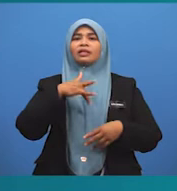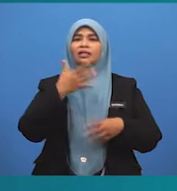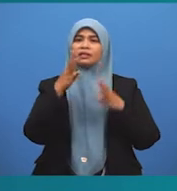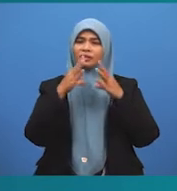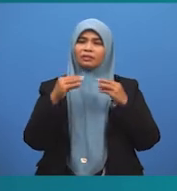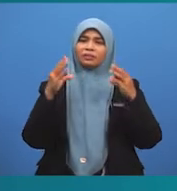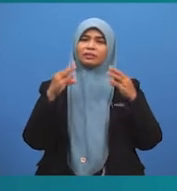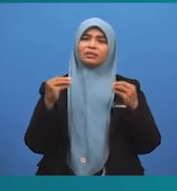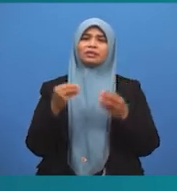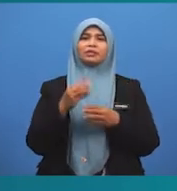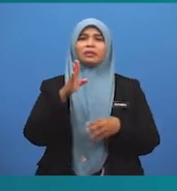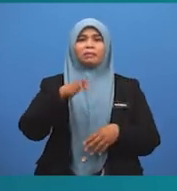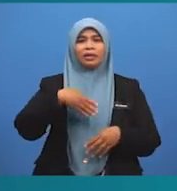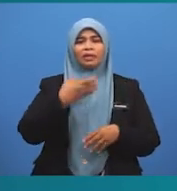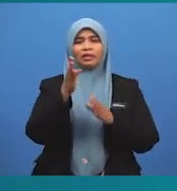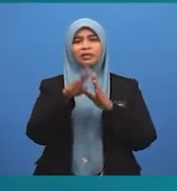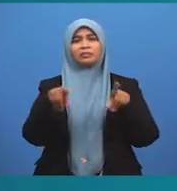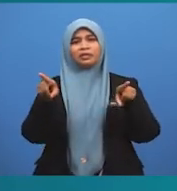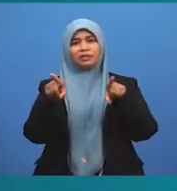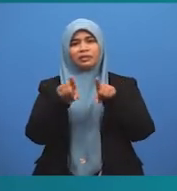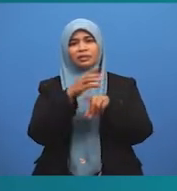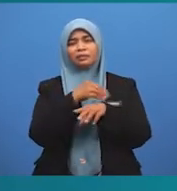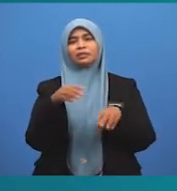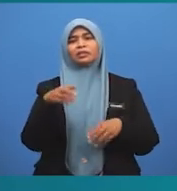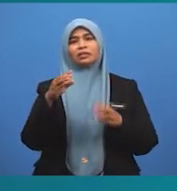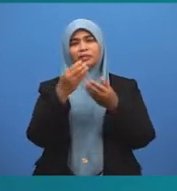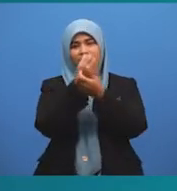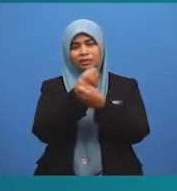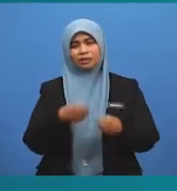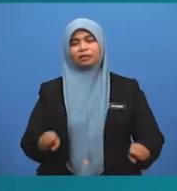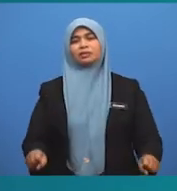terasa mesra, bahagia bersama dan sentosa.